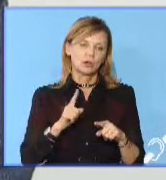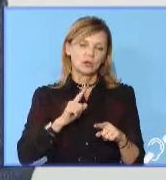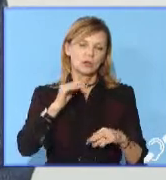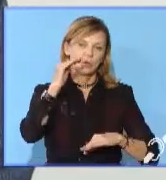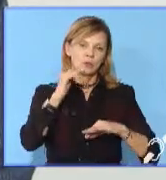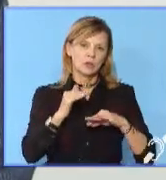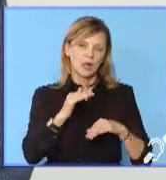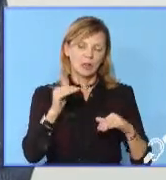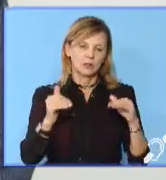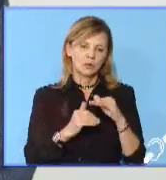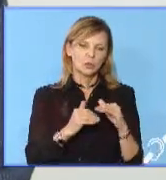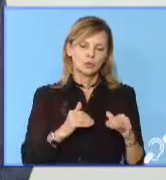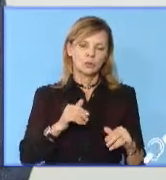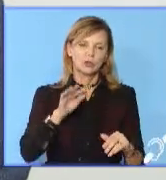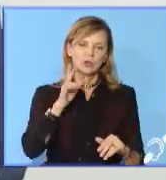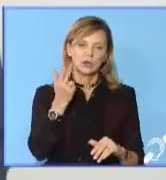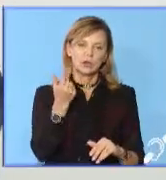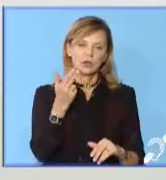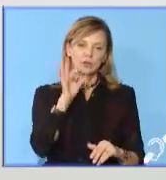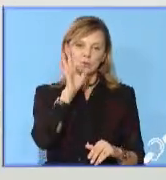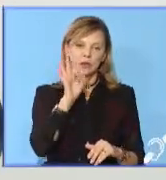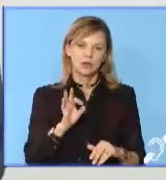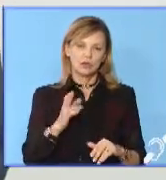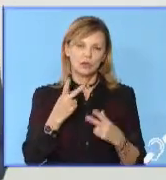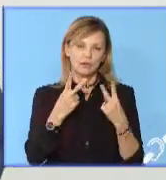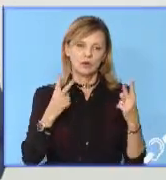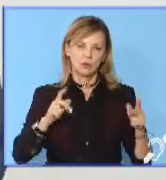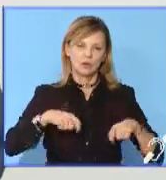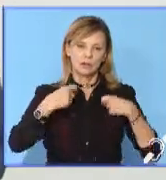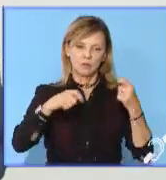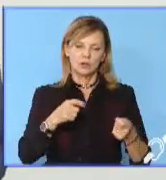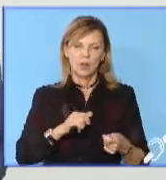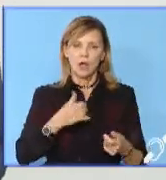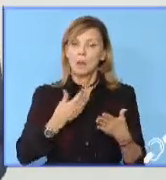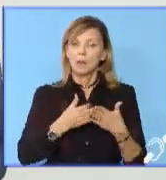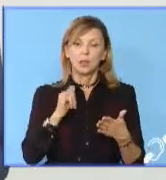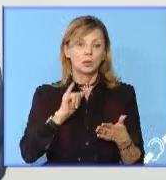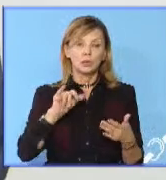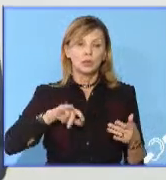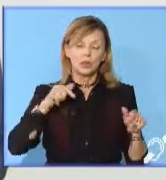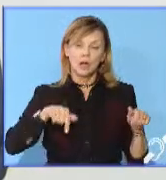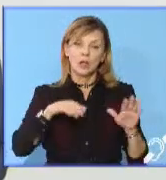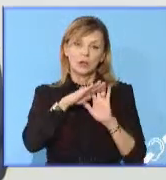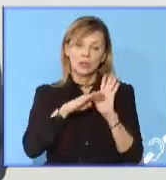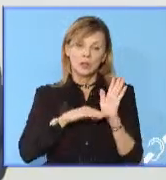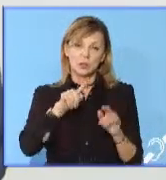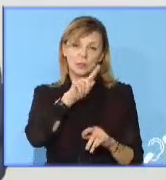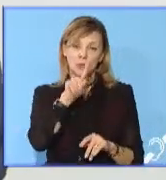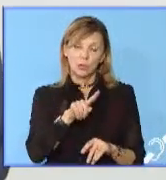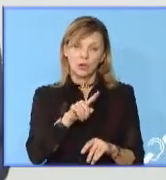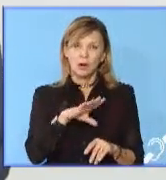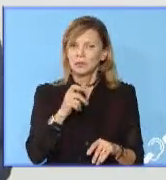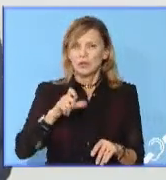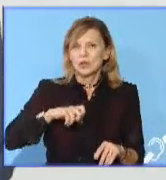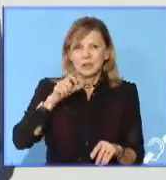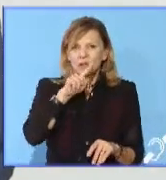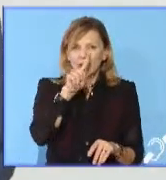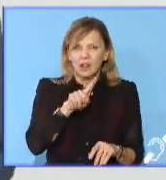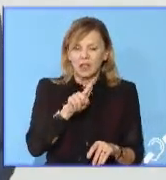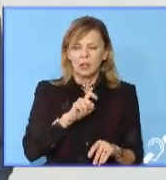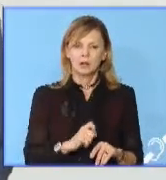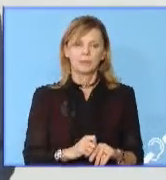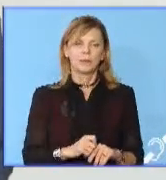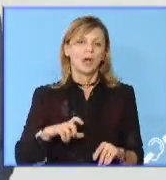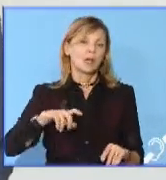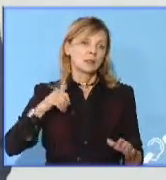sub 15% valoarea investițiilor. Cine poate să acceseze acest program de pildă? Ce tineri?